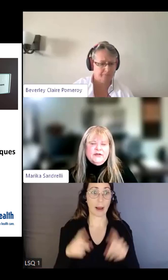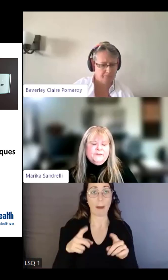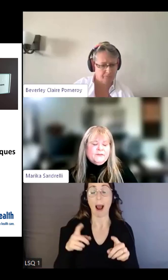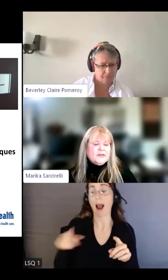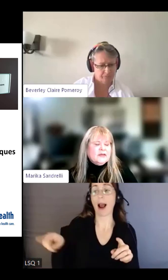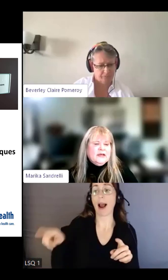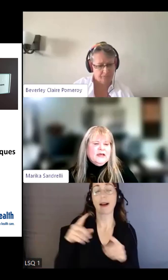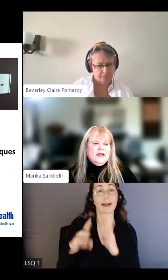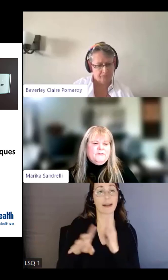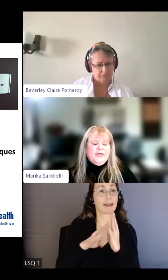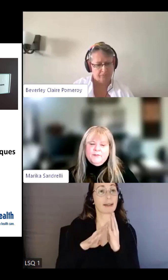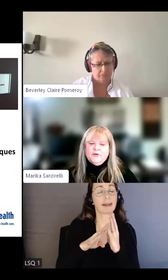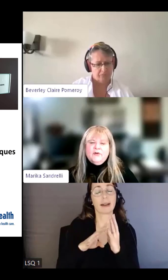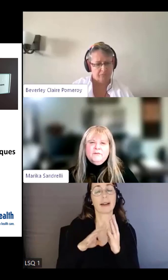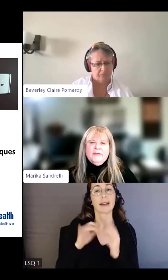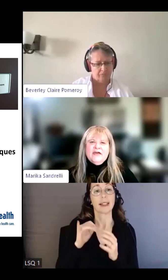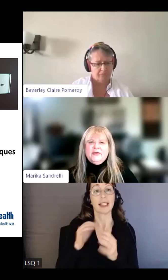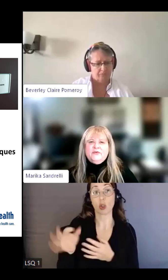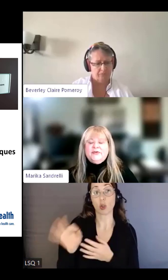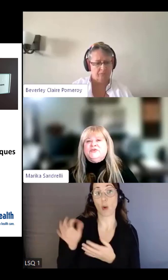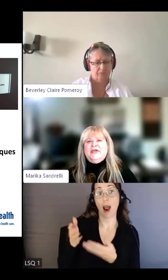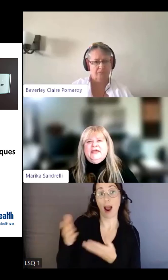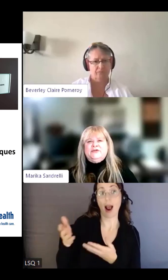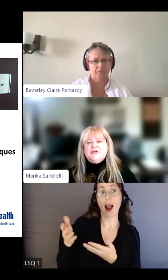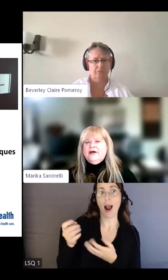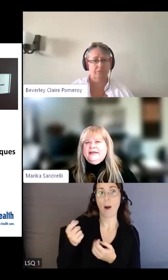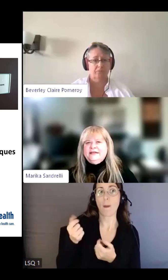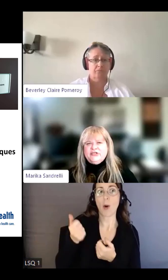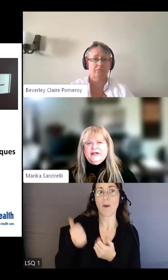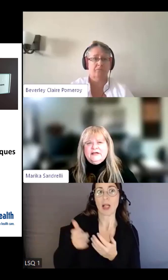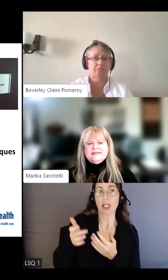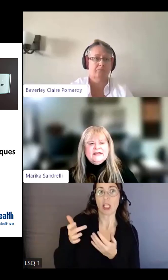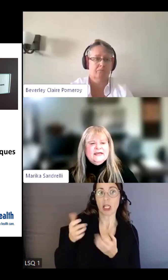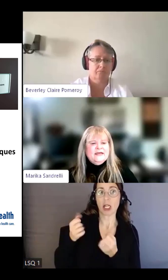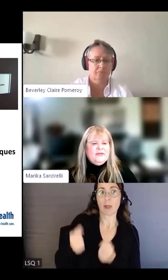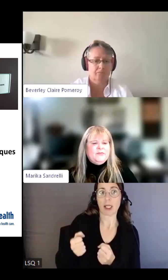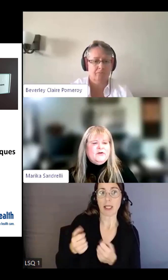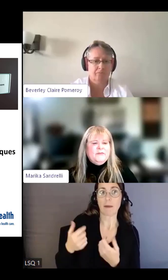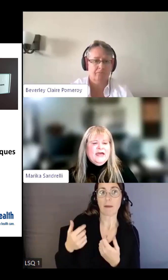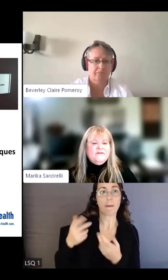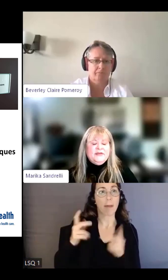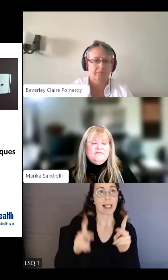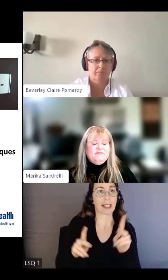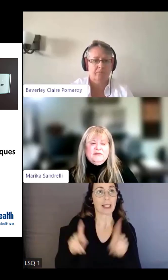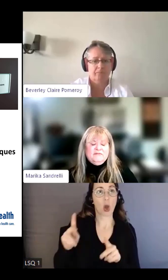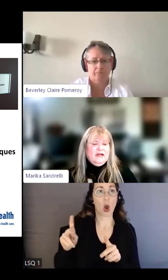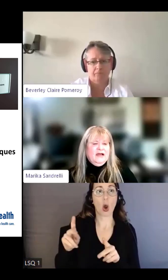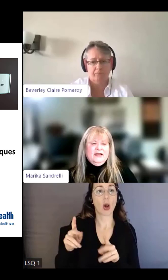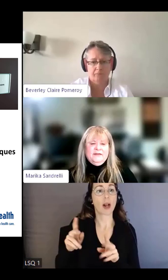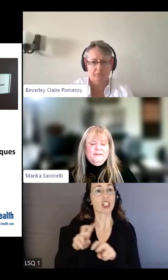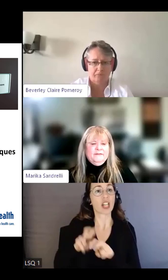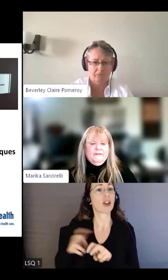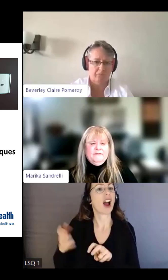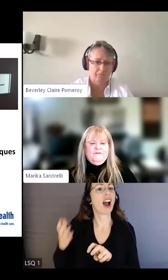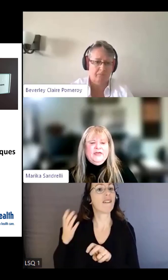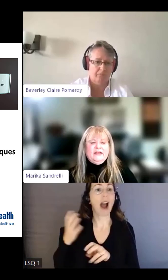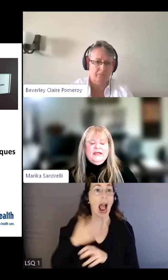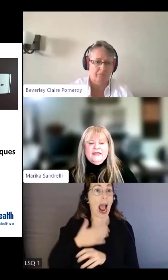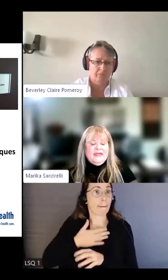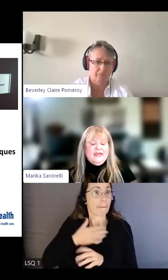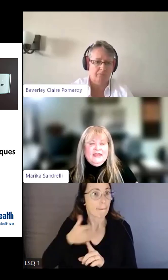gens peut-être étaient attachés à des chaises des fois. Peut-être qu'ils avaient le sentiment qu'ils ont besoin